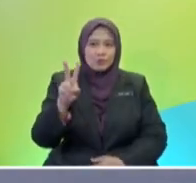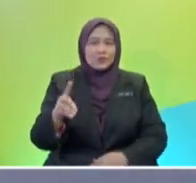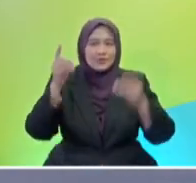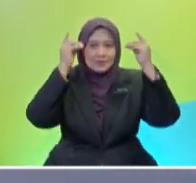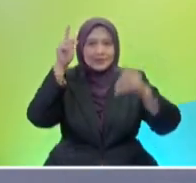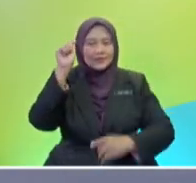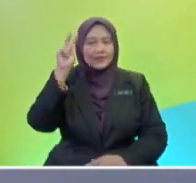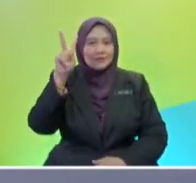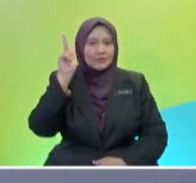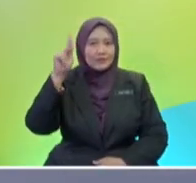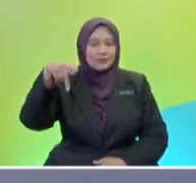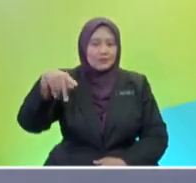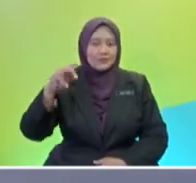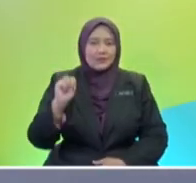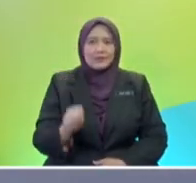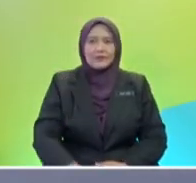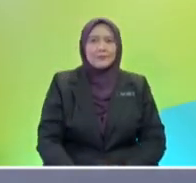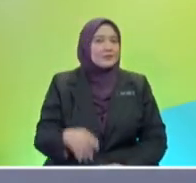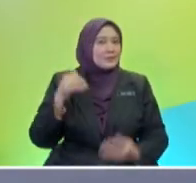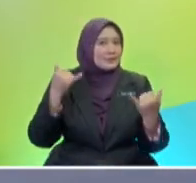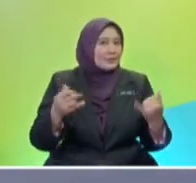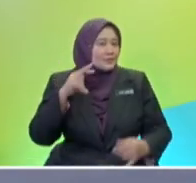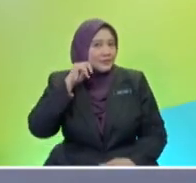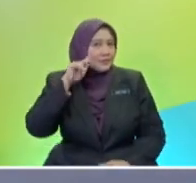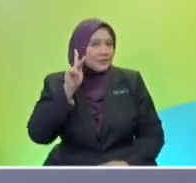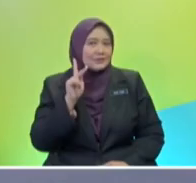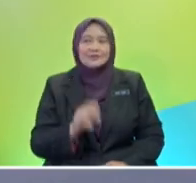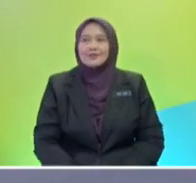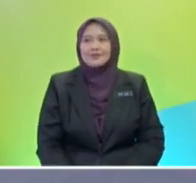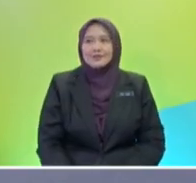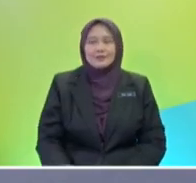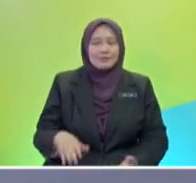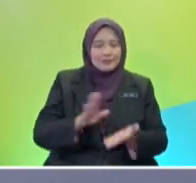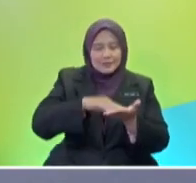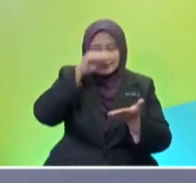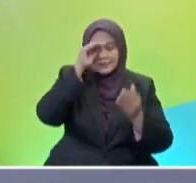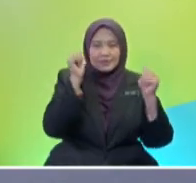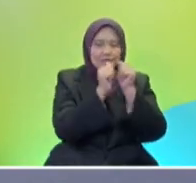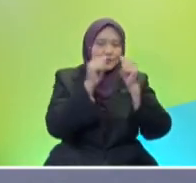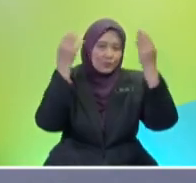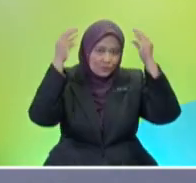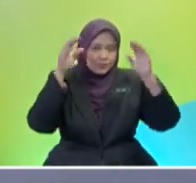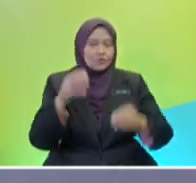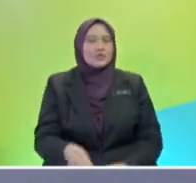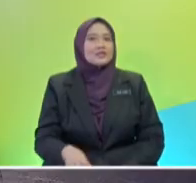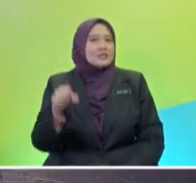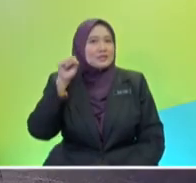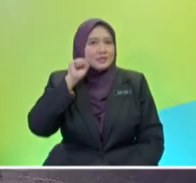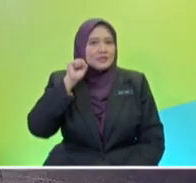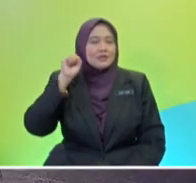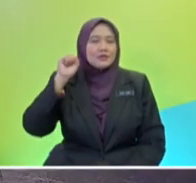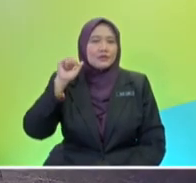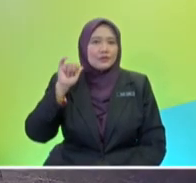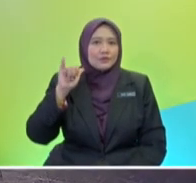akan menemani murid-murid dan hari ini kita nak sama-sama belajar dengan guru kita hari ini yaitu Cikgu sapuan dari